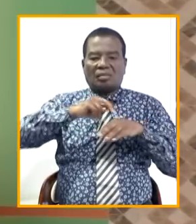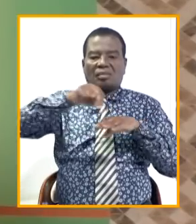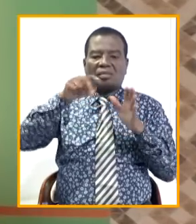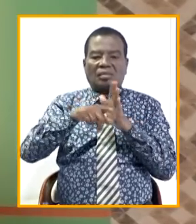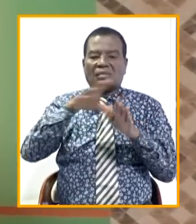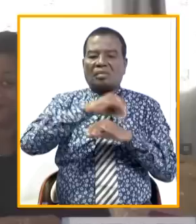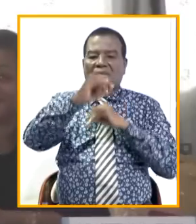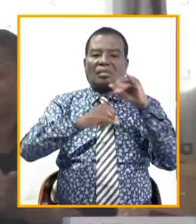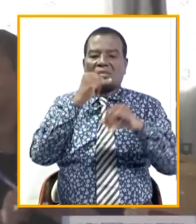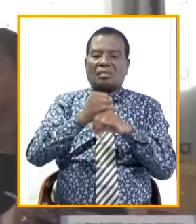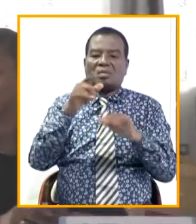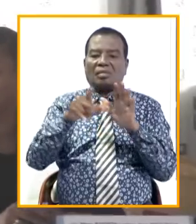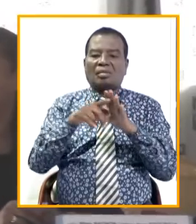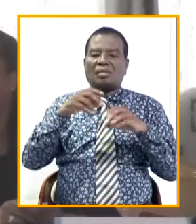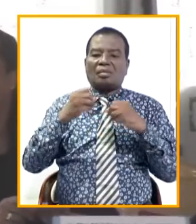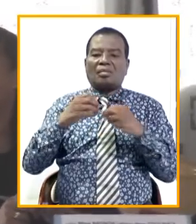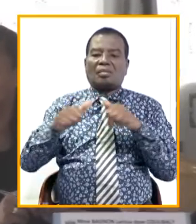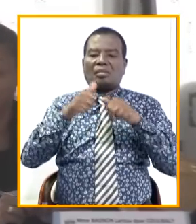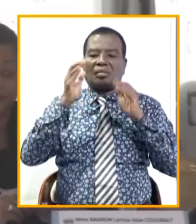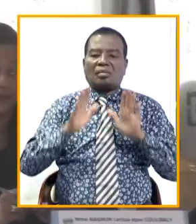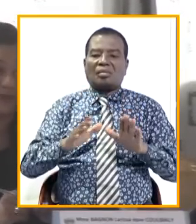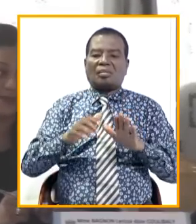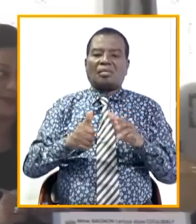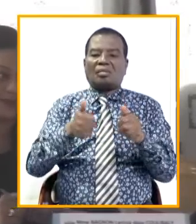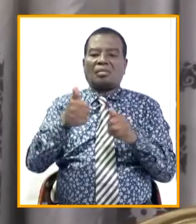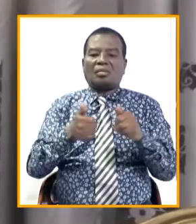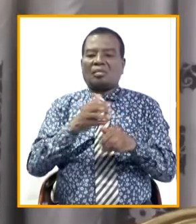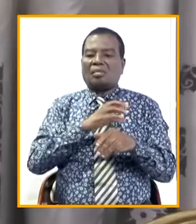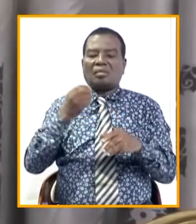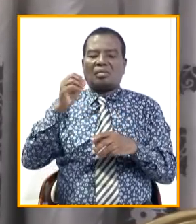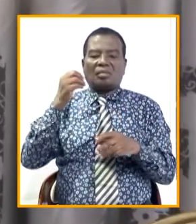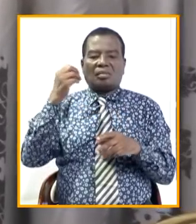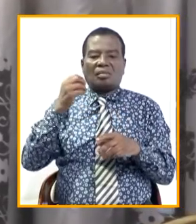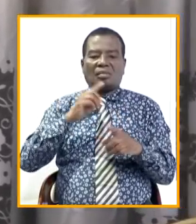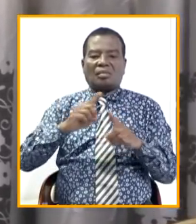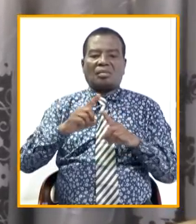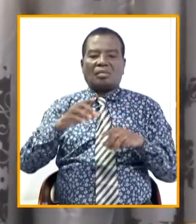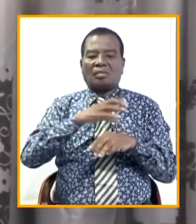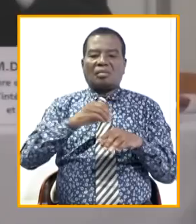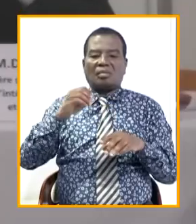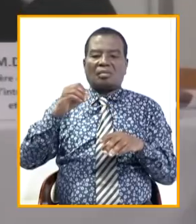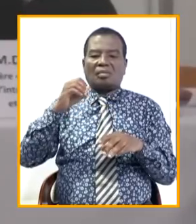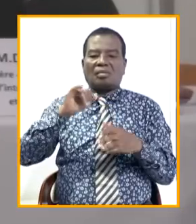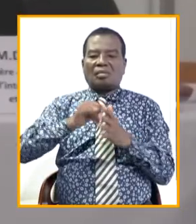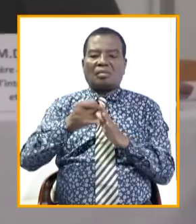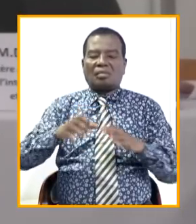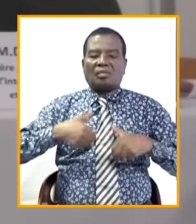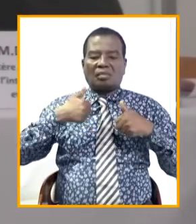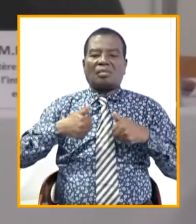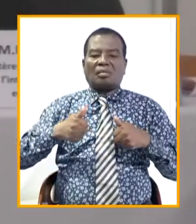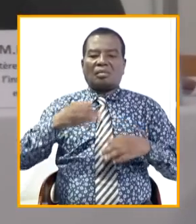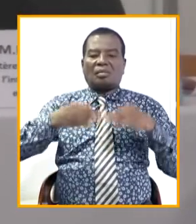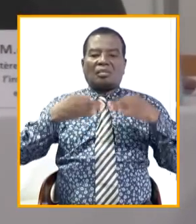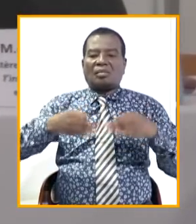nationale et internationale. Plusieurs acteurs de l'administration interviennent dans le processus d'adoption, notamment ceux de la santé et de